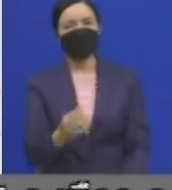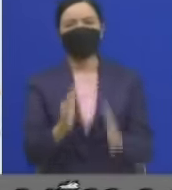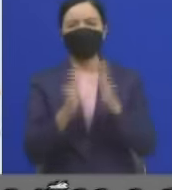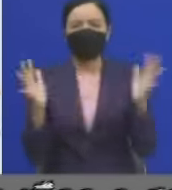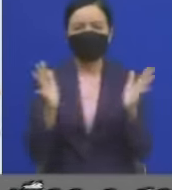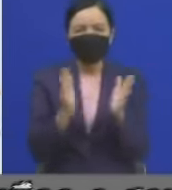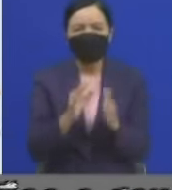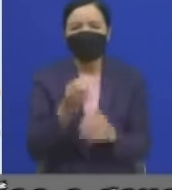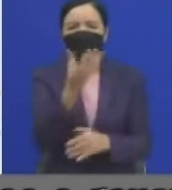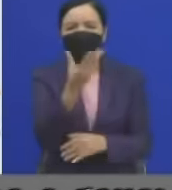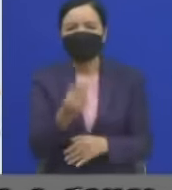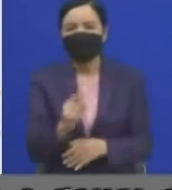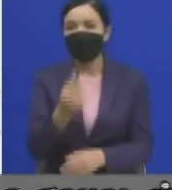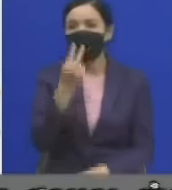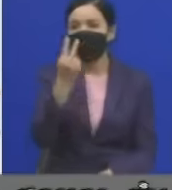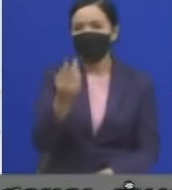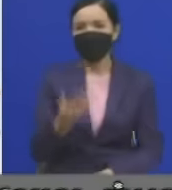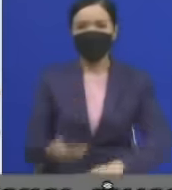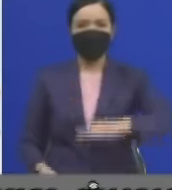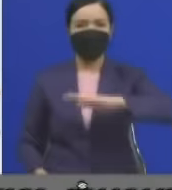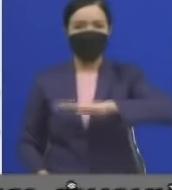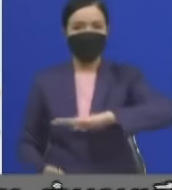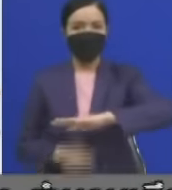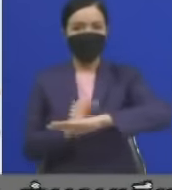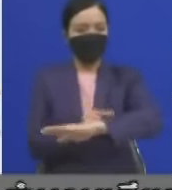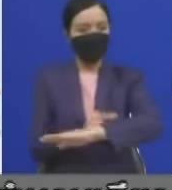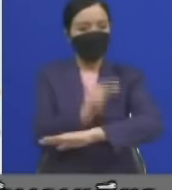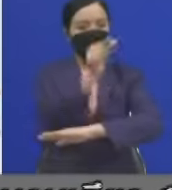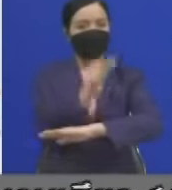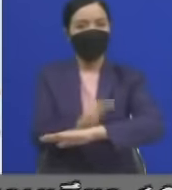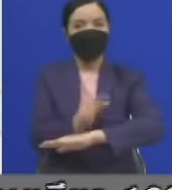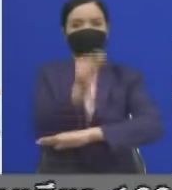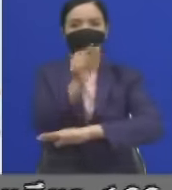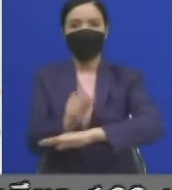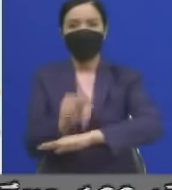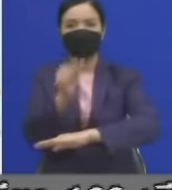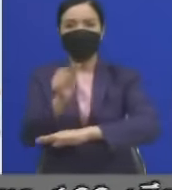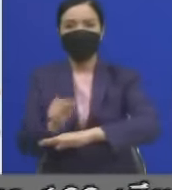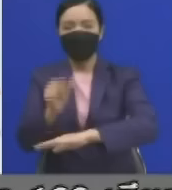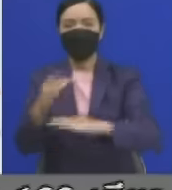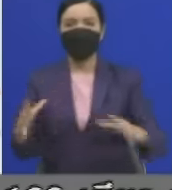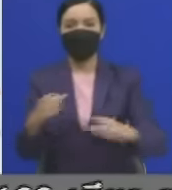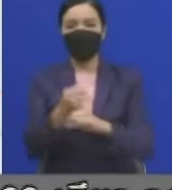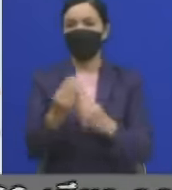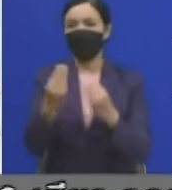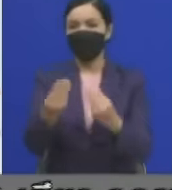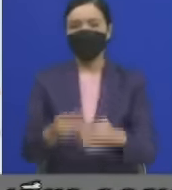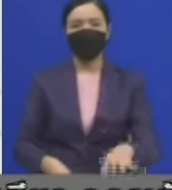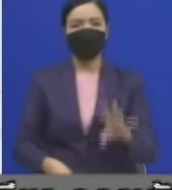น้อยเนี่ยมันยังไงดูในกราฟนี้ฮะนี่สรุปให้ท่านผู้ชมเหมือนท่านผู้ชมเป็นนายกนะฮะ ค่ะ